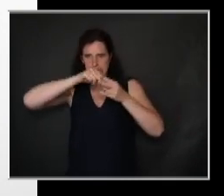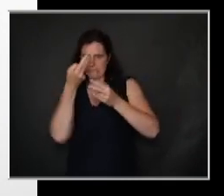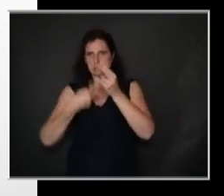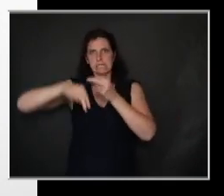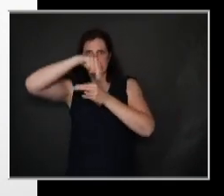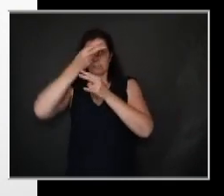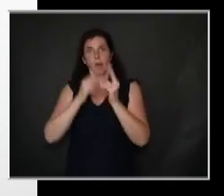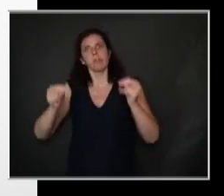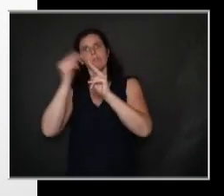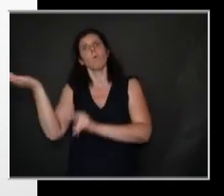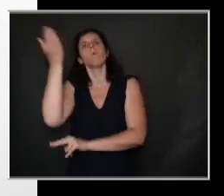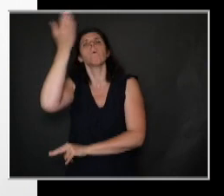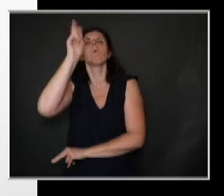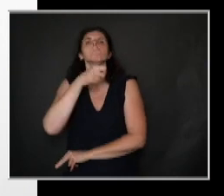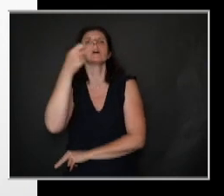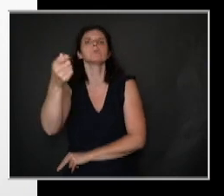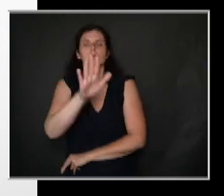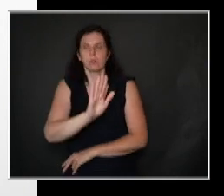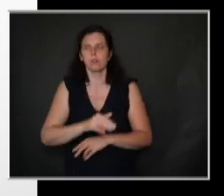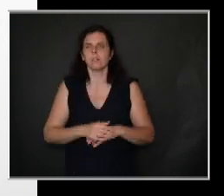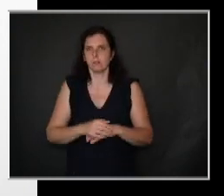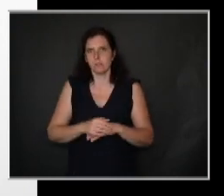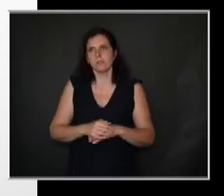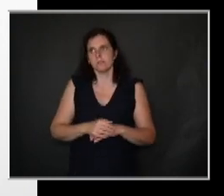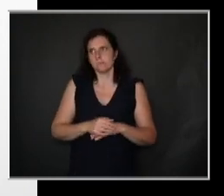niveau élevé, bien sûr.